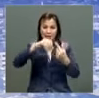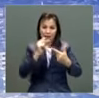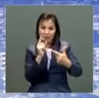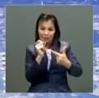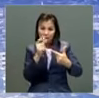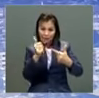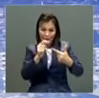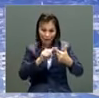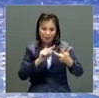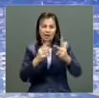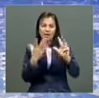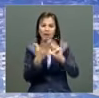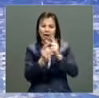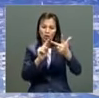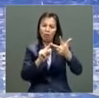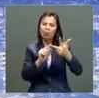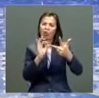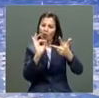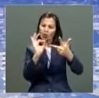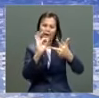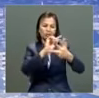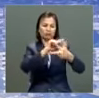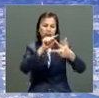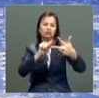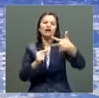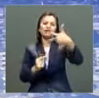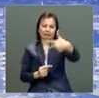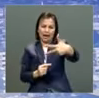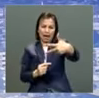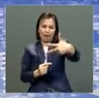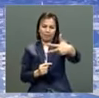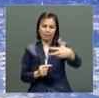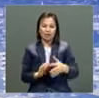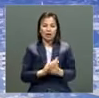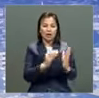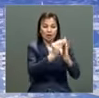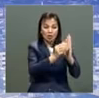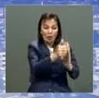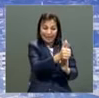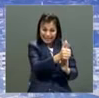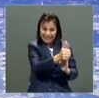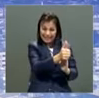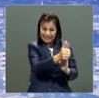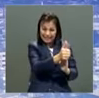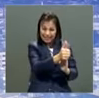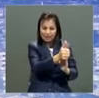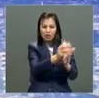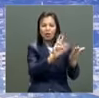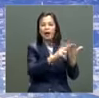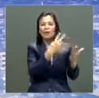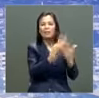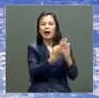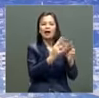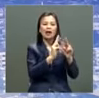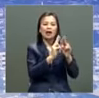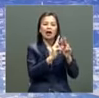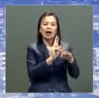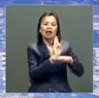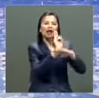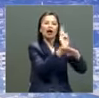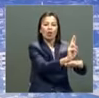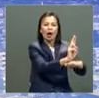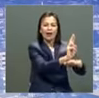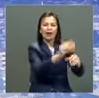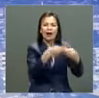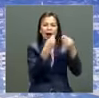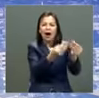และสังคมไปได้คราวนี้ถ้าจังหวัดไหนทำดีๆมาแล้วก็ให้รางวัลของความดีนั้นใน